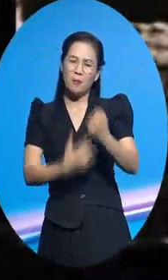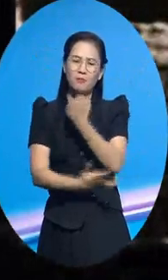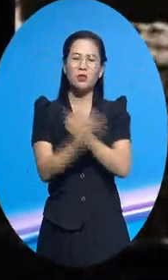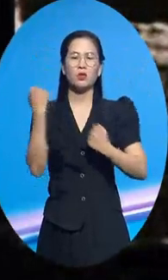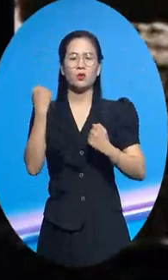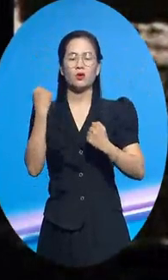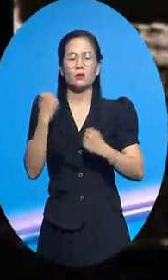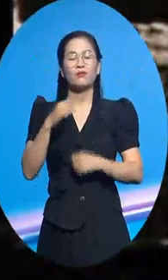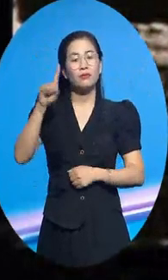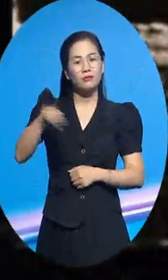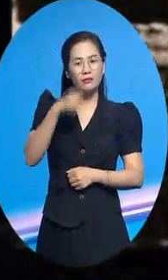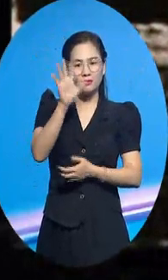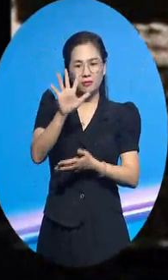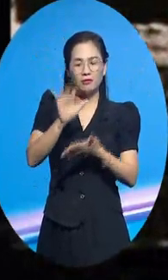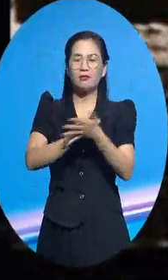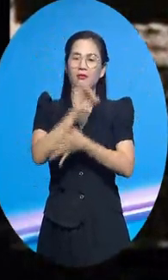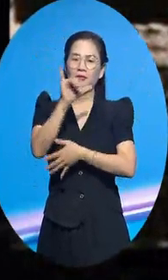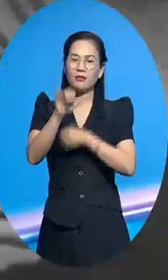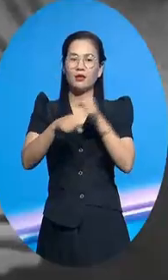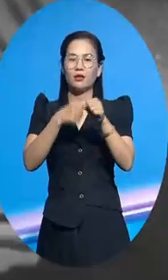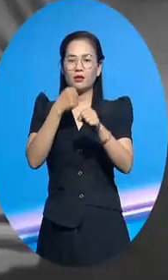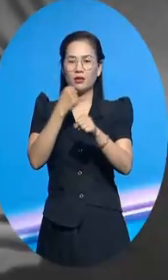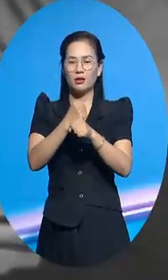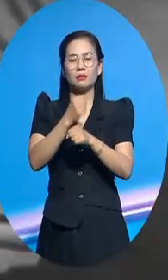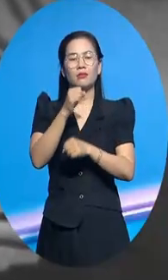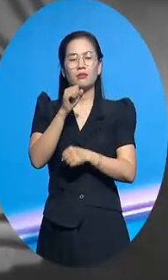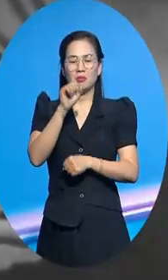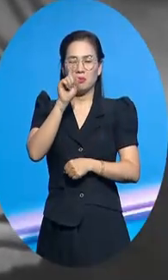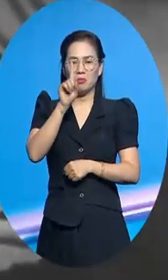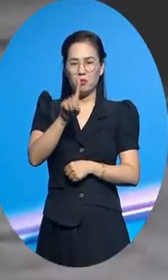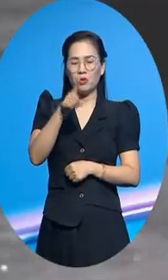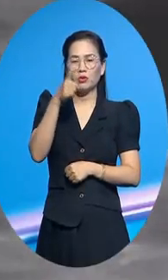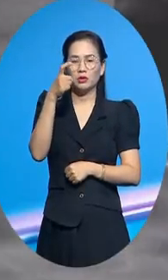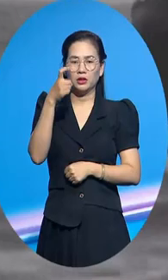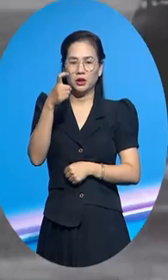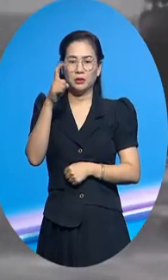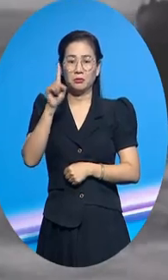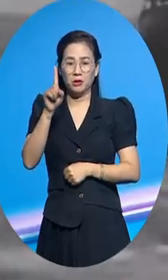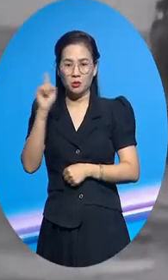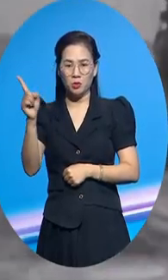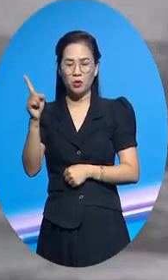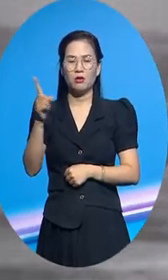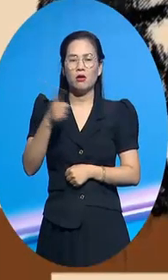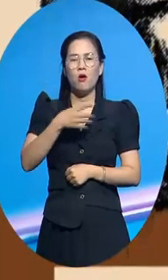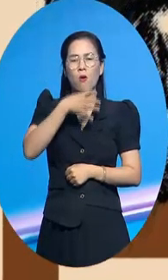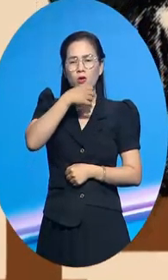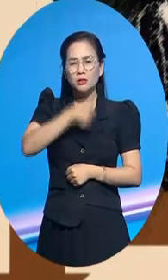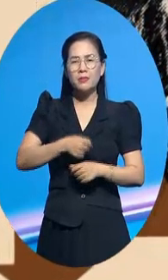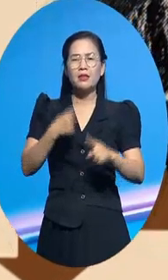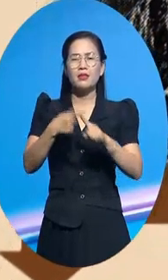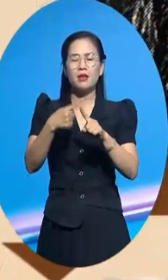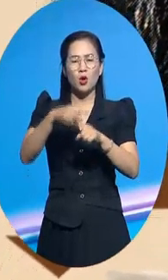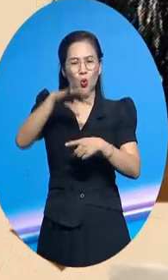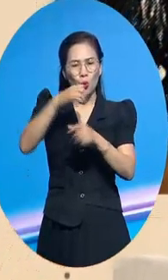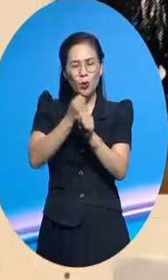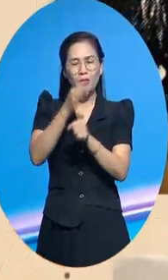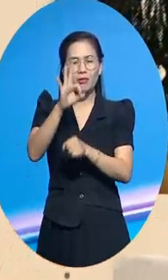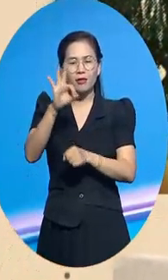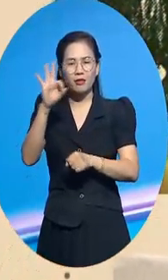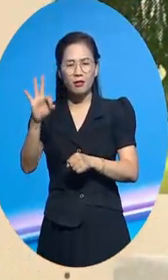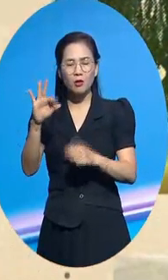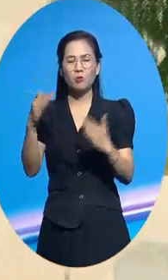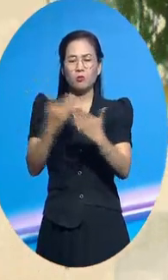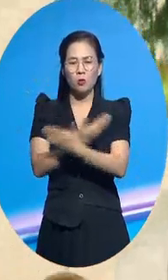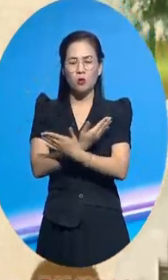thanh niên yêu nước Nguyễn Tất Thành đã rời bến cảng Nhà Rồng với khát vọng tìm đường cứu nước, giải phóng dân tộc. Đã bắt đầu cuộc